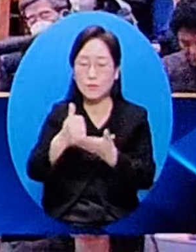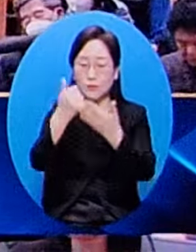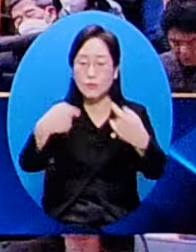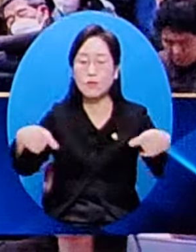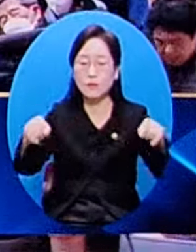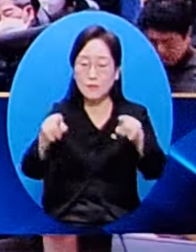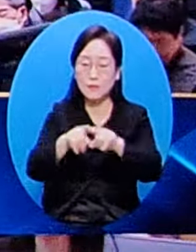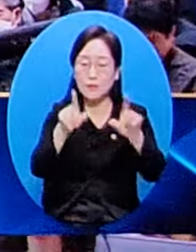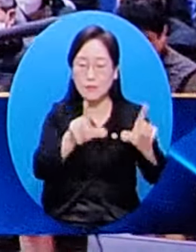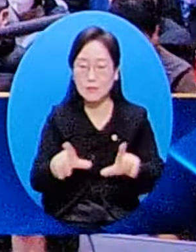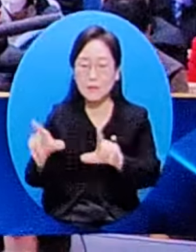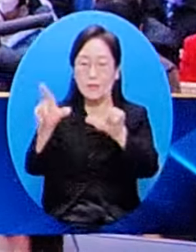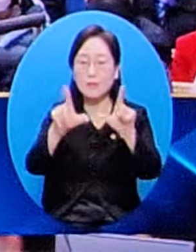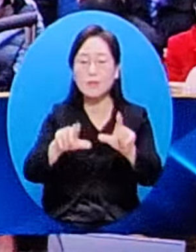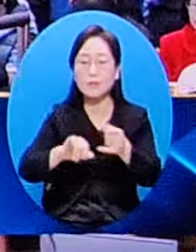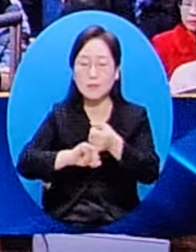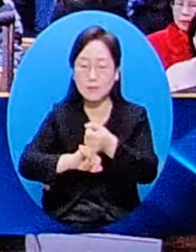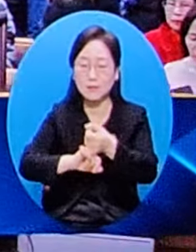주님과 함께 살겠습니다.